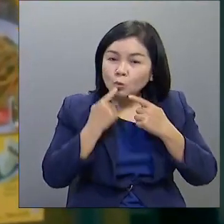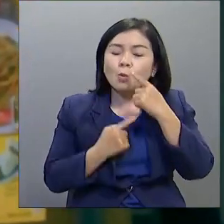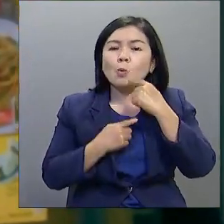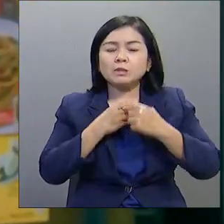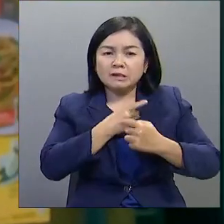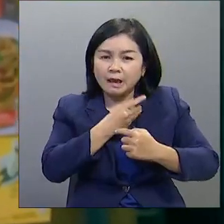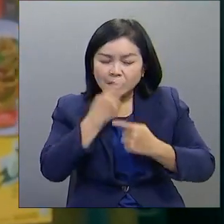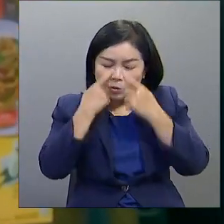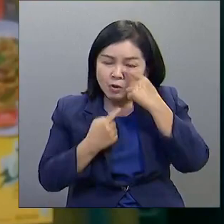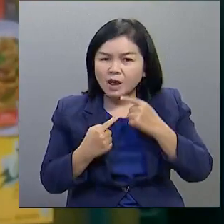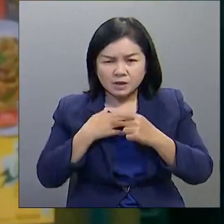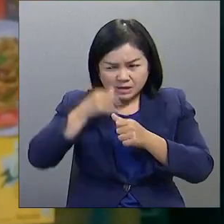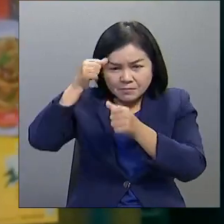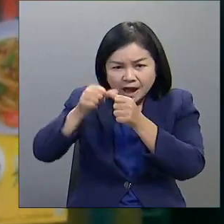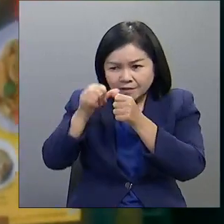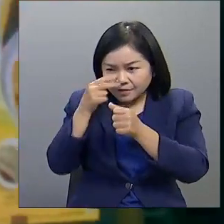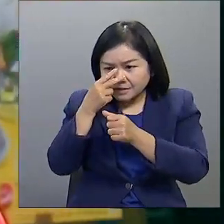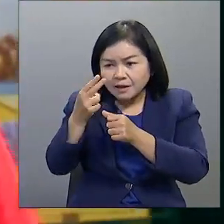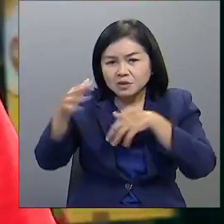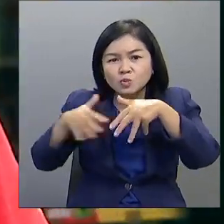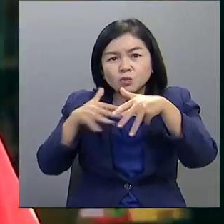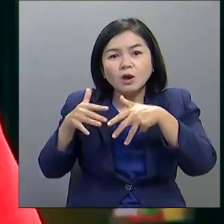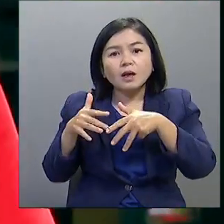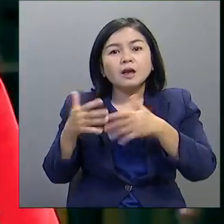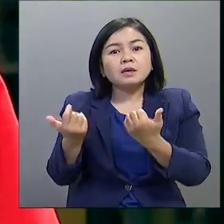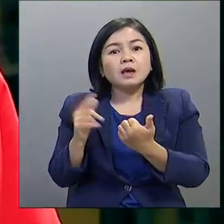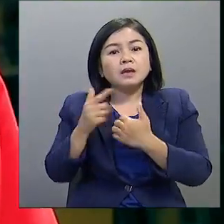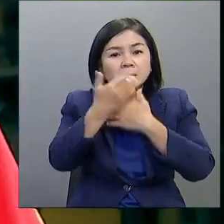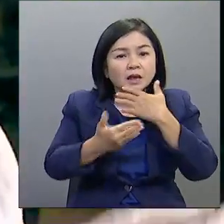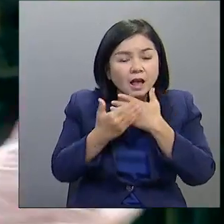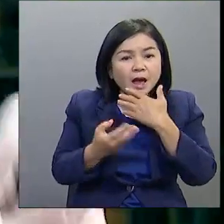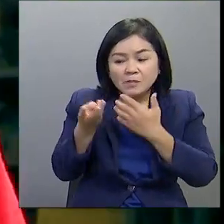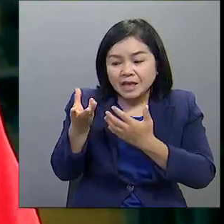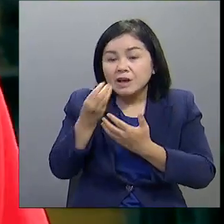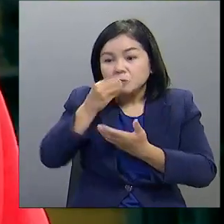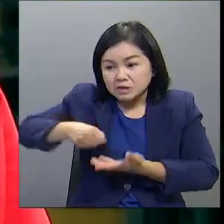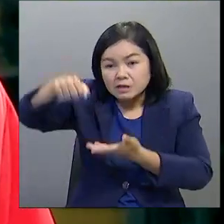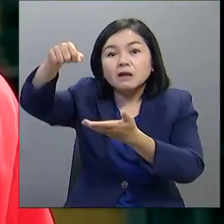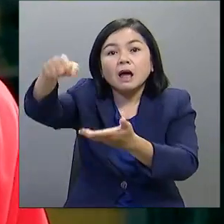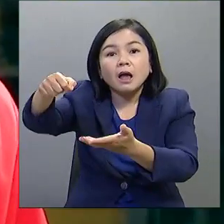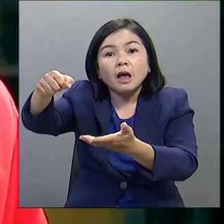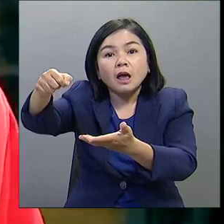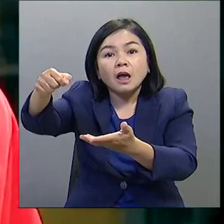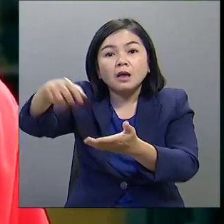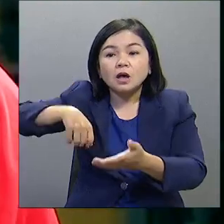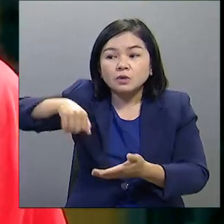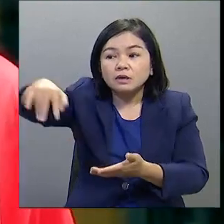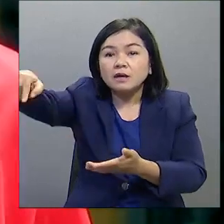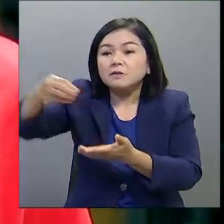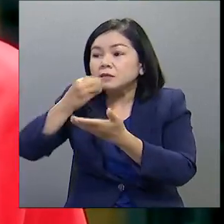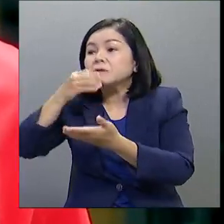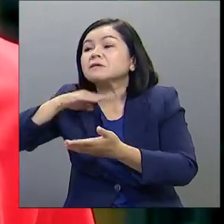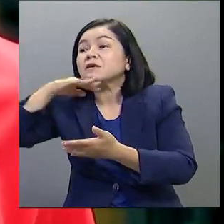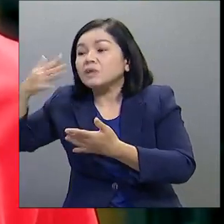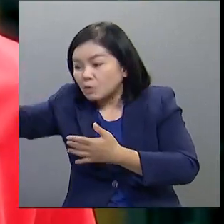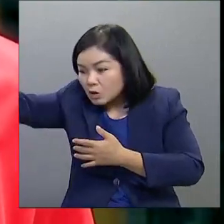แล้วมีครั้งหนึ่งผมจำได้ไม่ลืมเลยผมเอาข้าวให้เขาไม่ใช่ขนมปังแต่เอาข้าวให้เขาหยิบข้าวเสร็จเขาก็เดินไปกินเขากินแล้วเขากลับมาเขาม